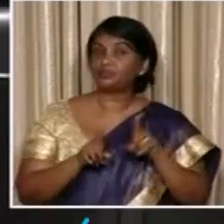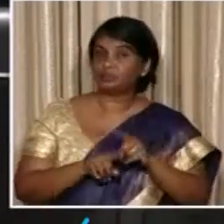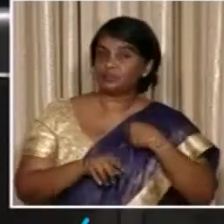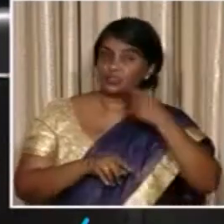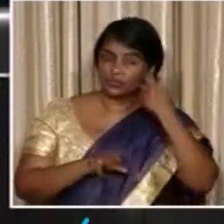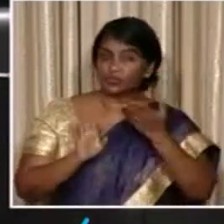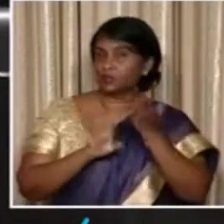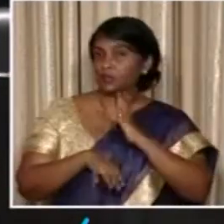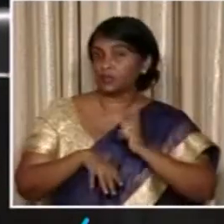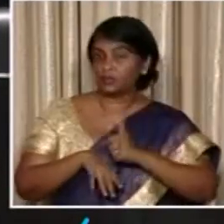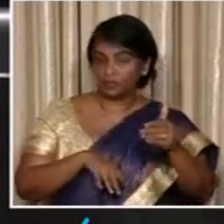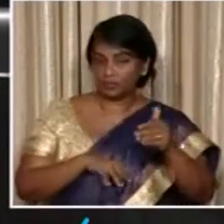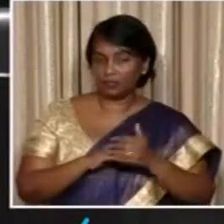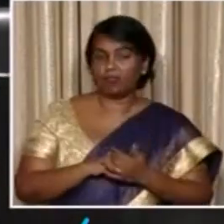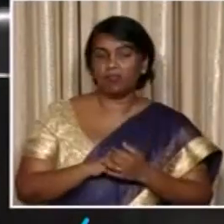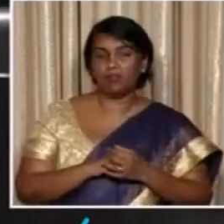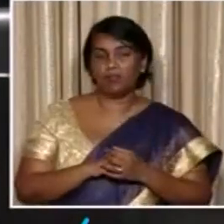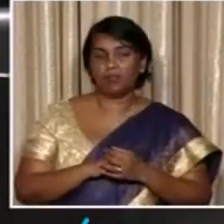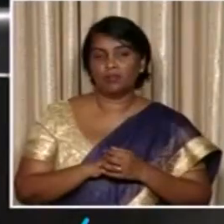දැක්ක පහුගිය කාලේ